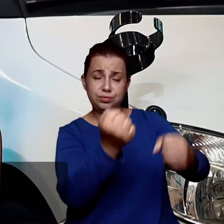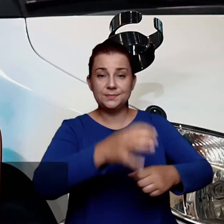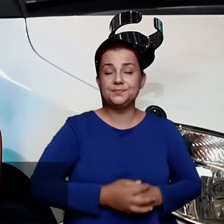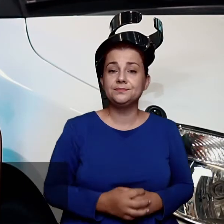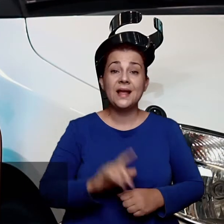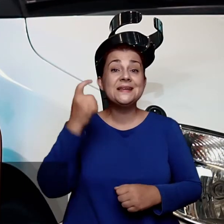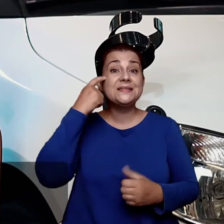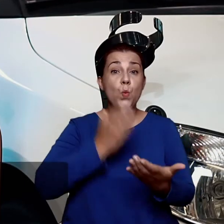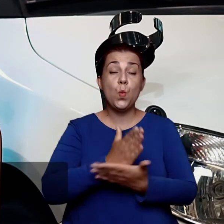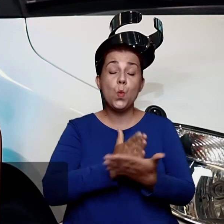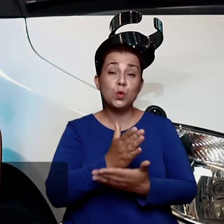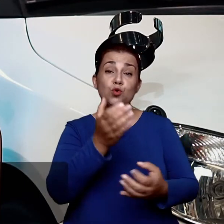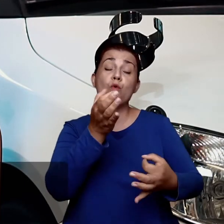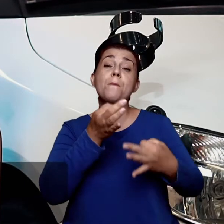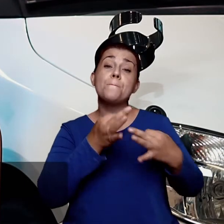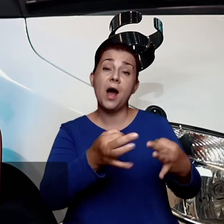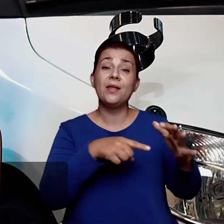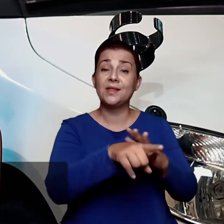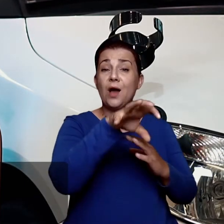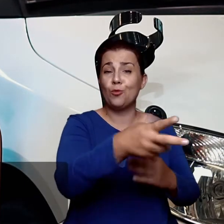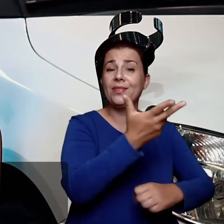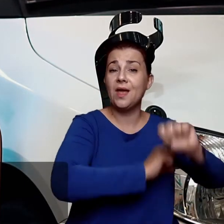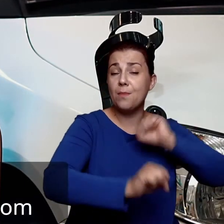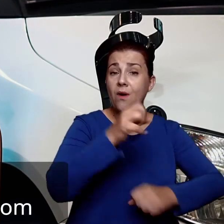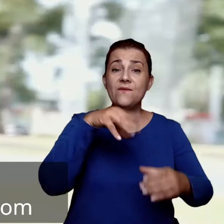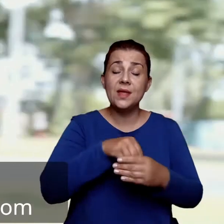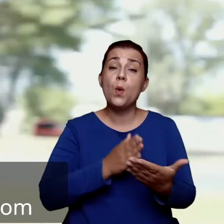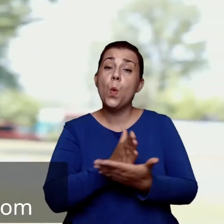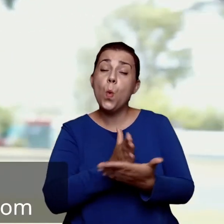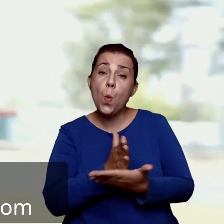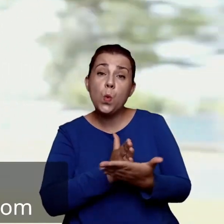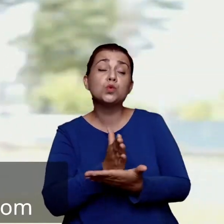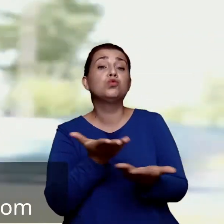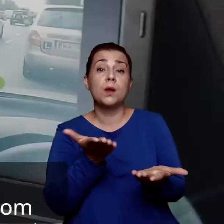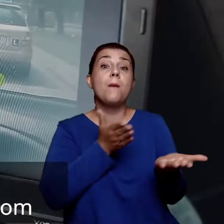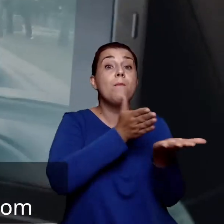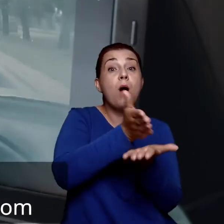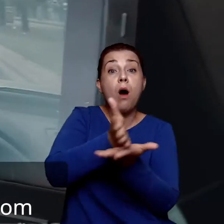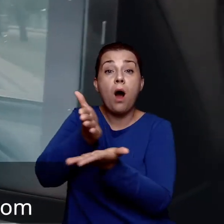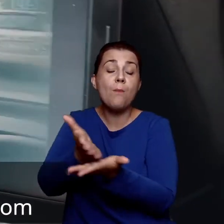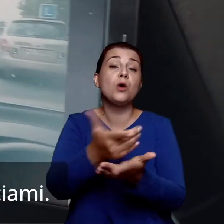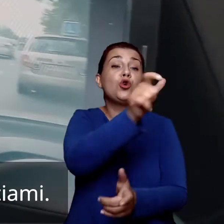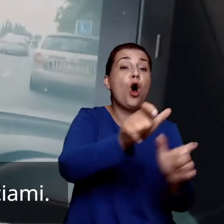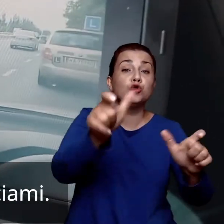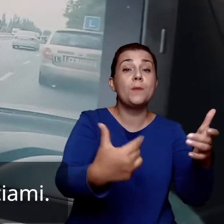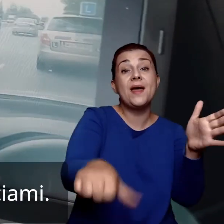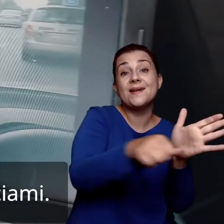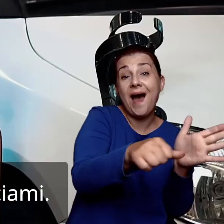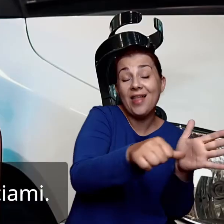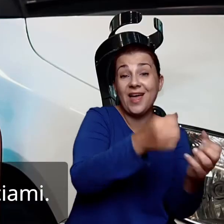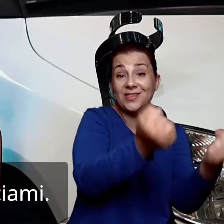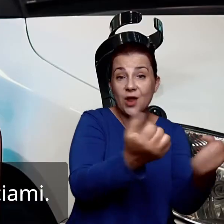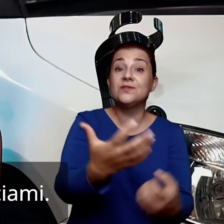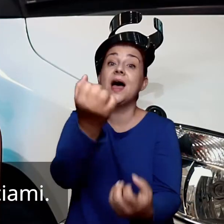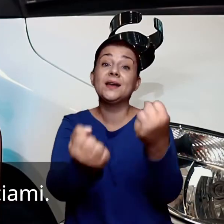Motoryzacyjnych dla osób niepełnosprawnych świadczy usługi w zakresie pomocy kandydatom na kierowców, kierowcom oraz